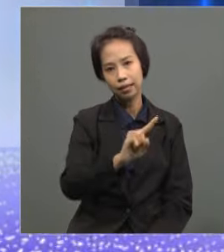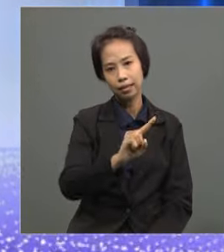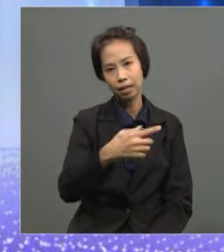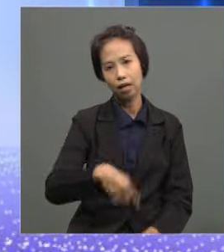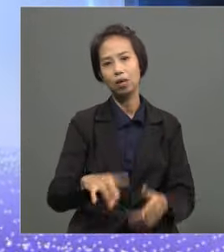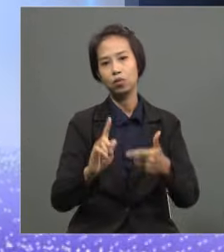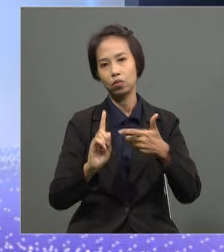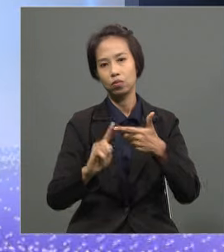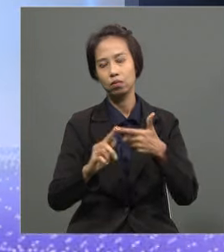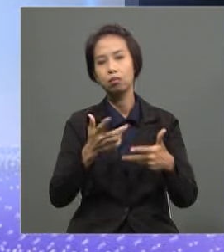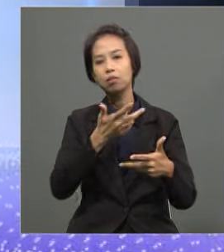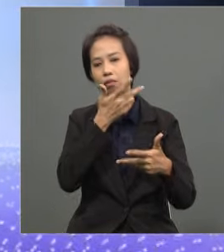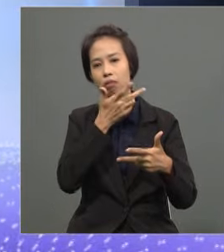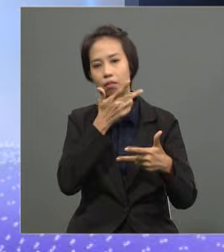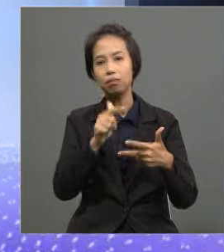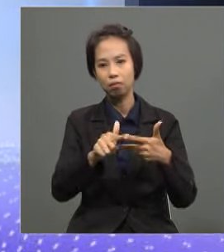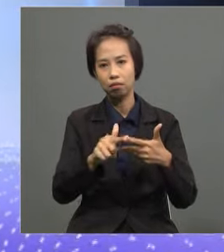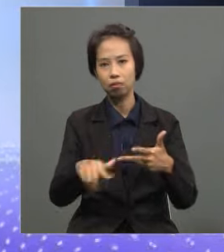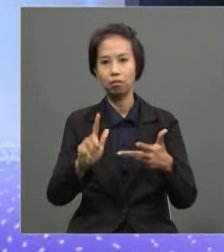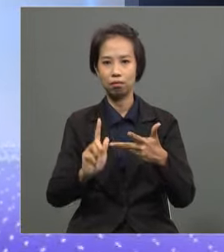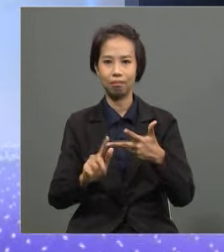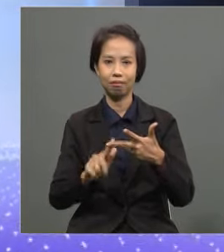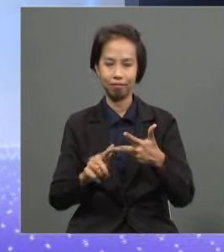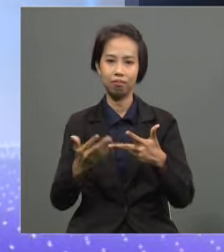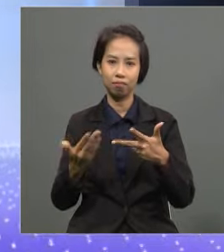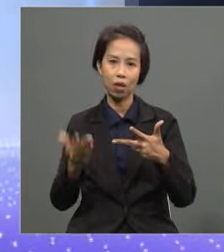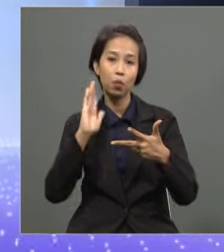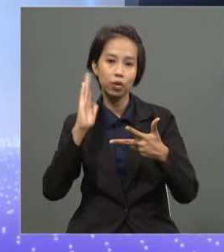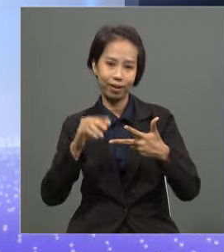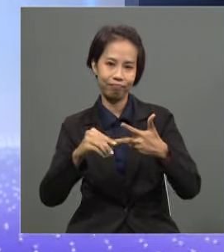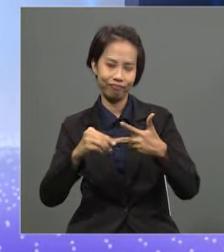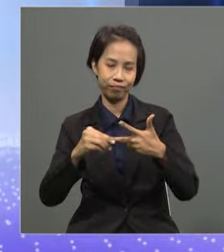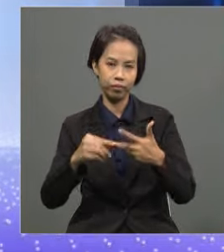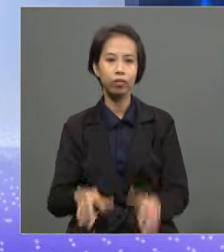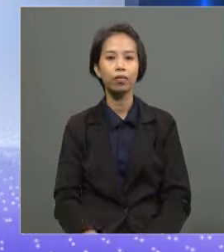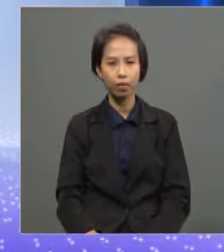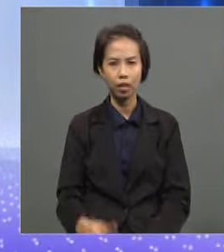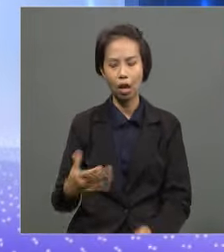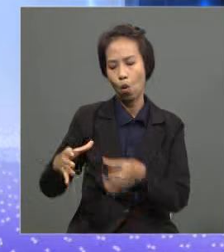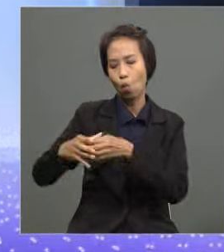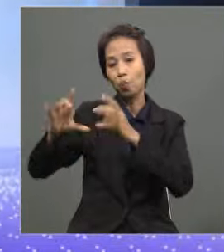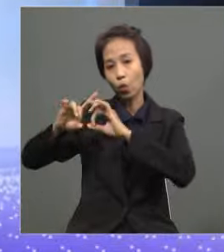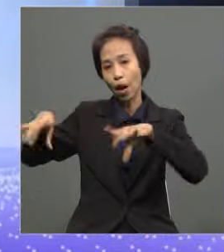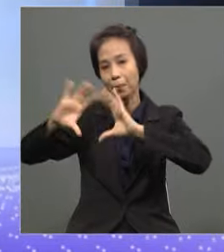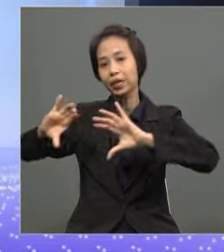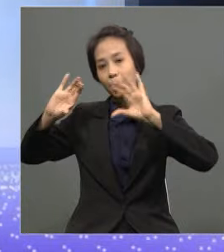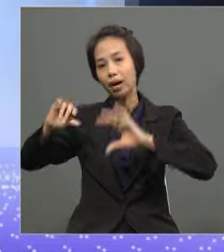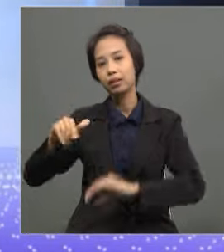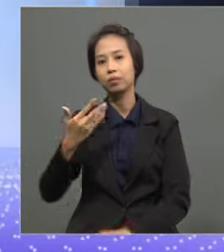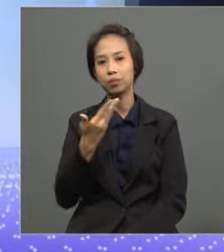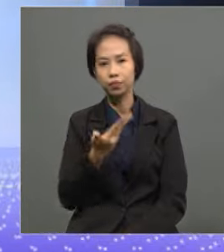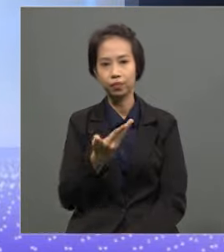ลงมาคือนายอนุทินชันวีรกุลและนายพีรพันธ์สารีรัฐวิภาคส่วนฝ่ายค้านค่ะบทบาทโดดเด่นสุดก็คือนาย